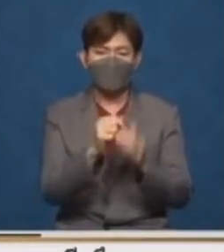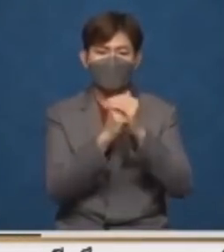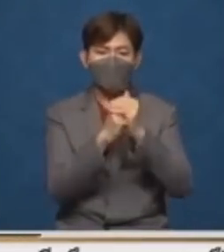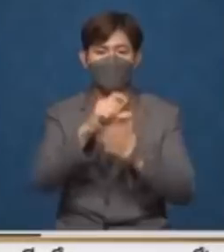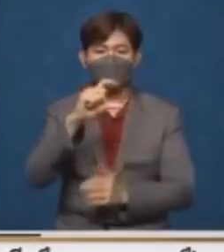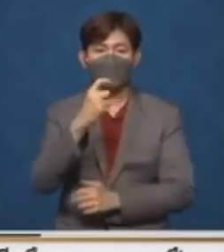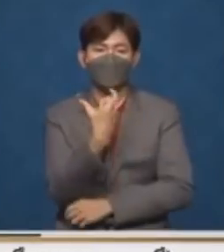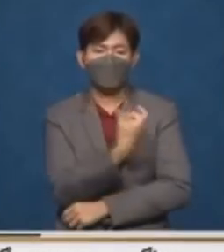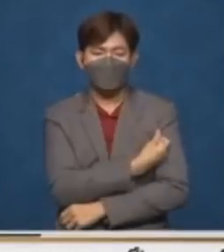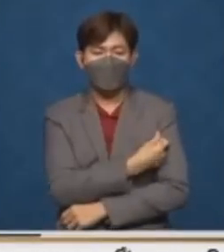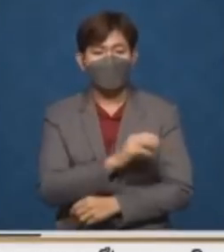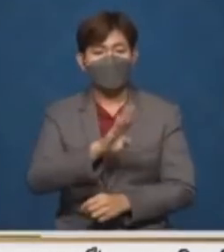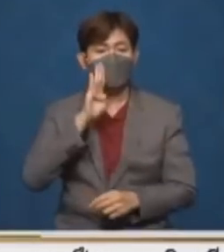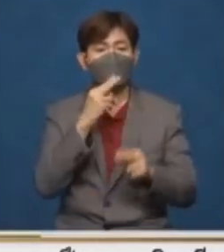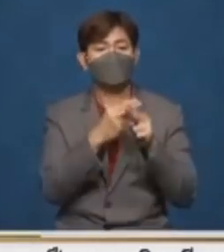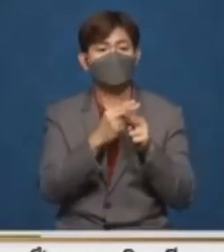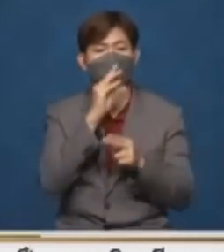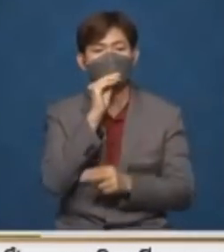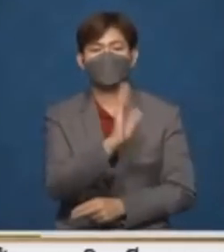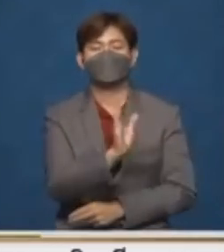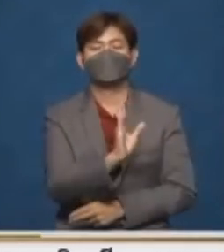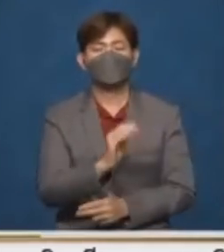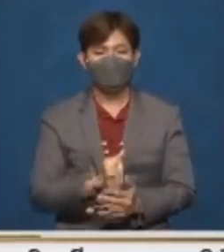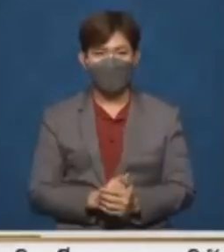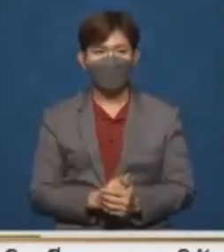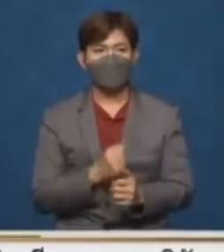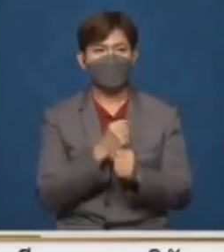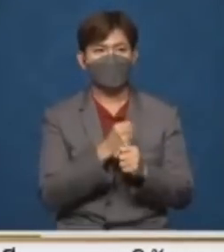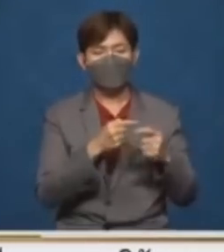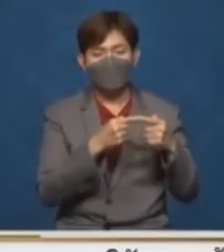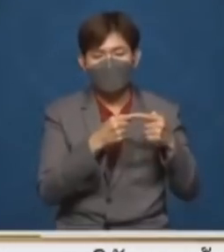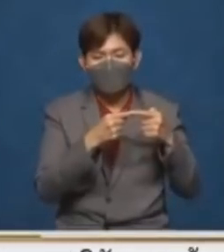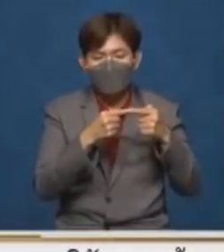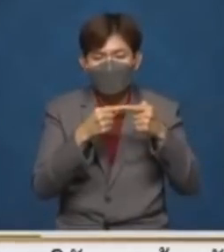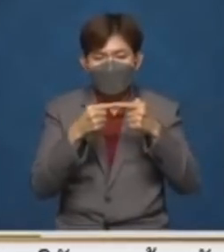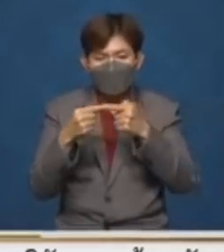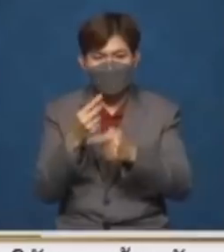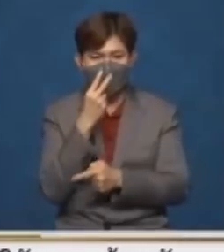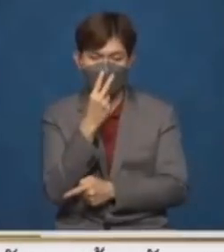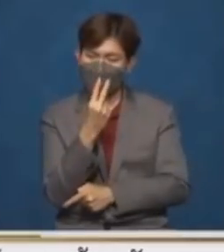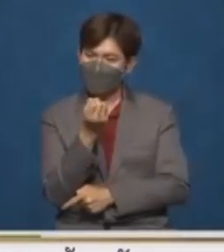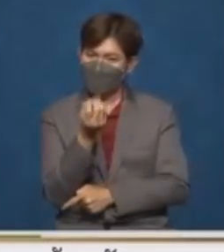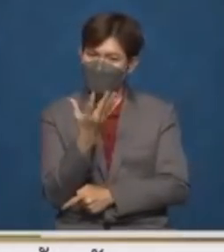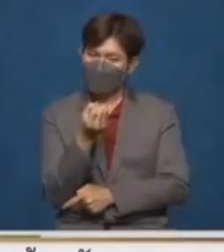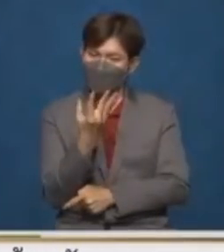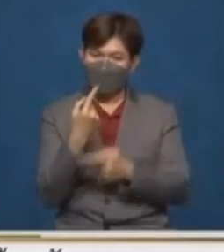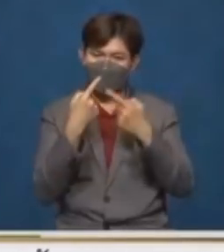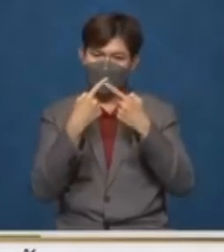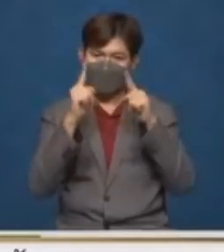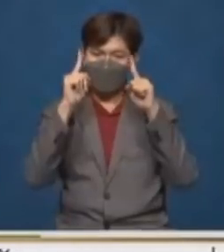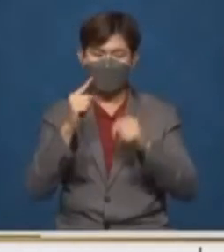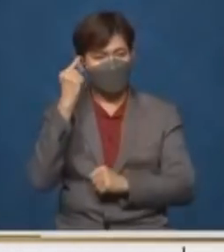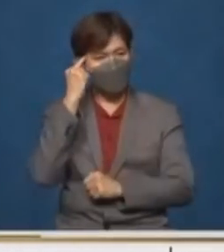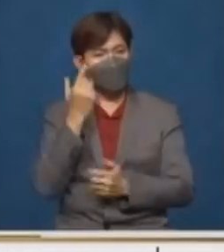ผู้จำหน่ายไม่เอยชอบริษัทก็ได้นะครับต่เรื่องในปริมาณที่มากจนผดสัเกตทำให้เชื่อว่าการจดซือ